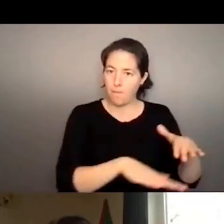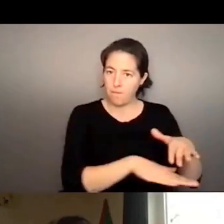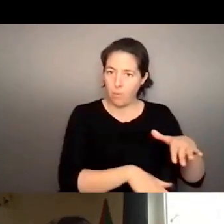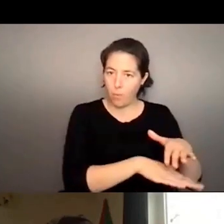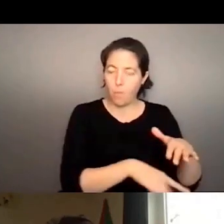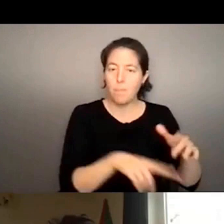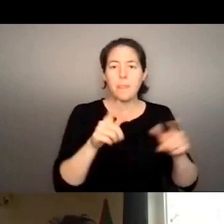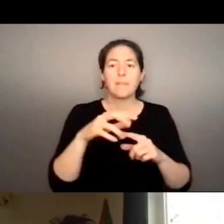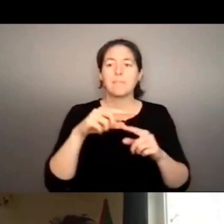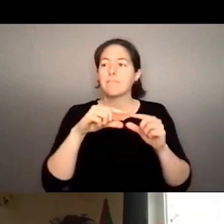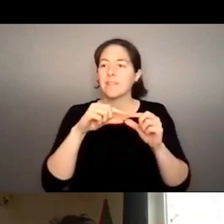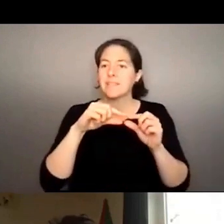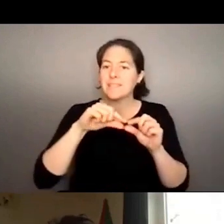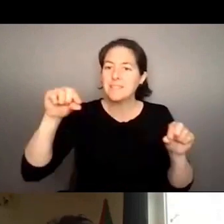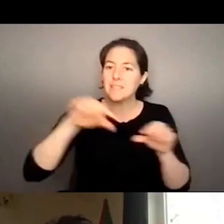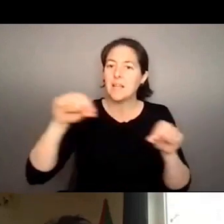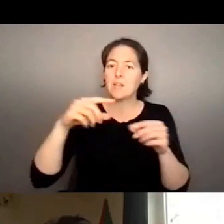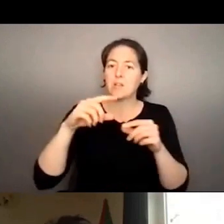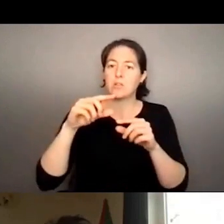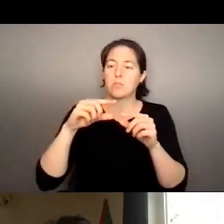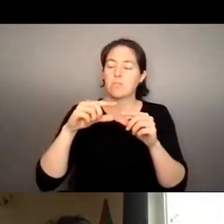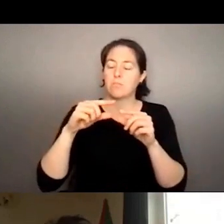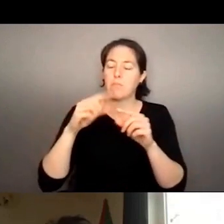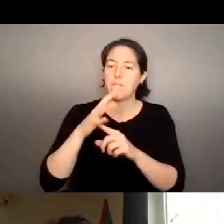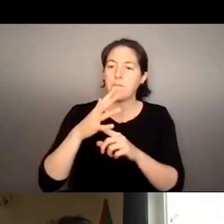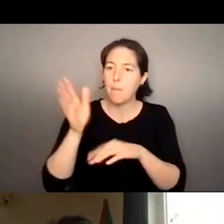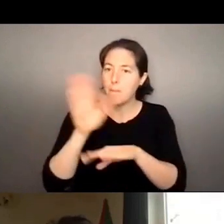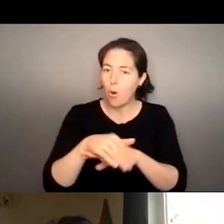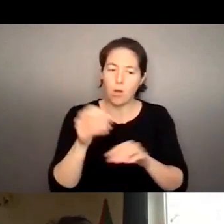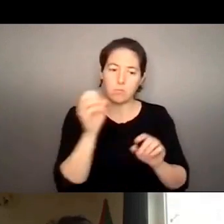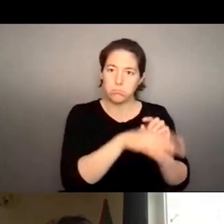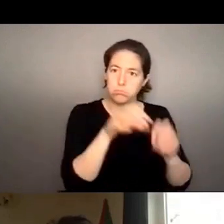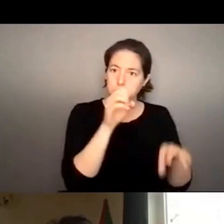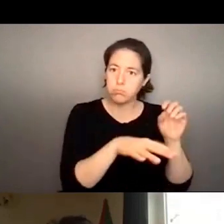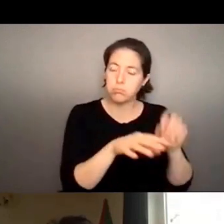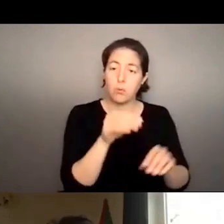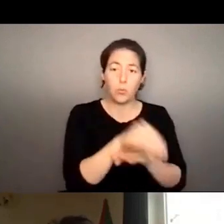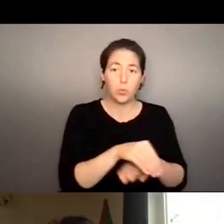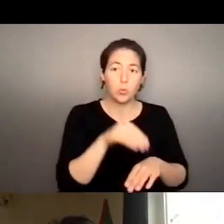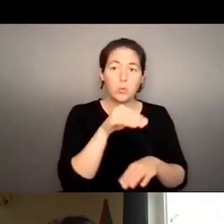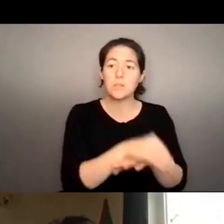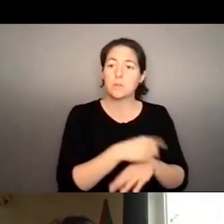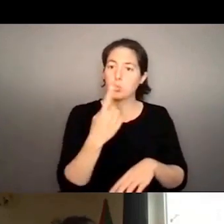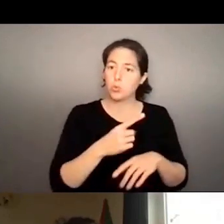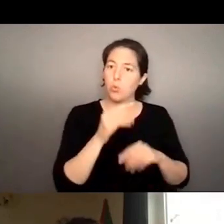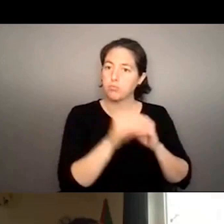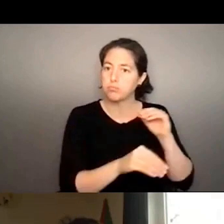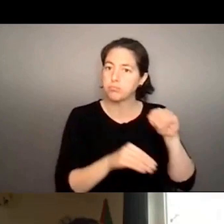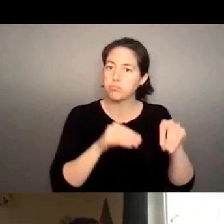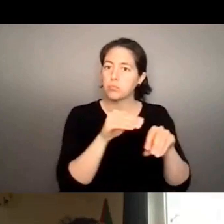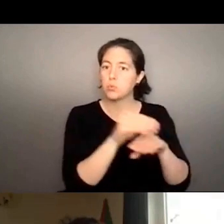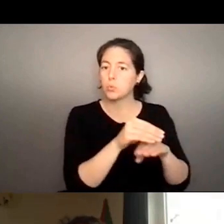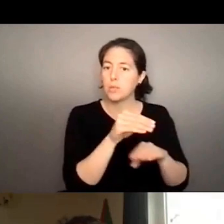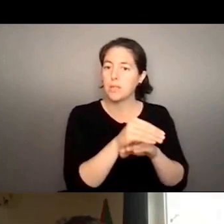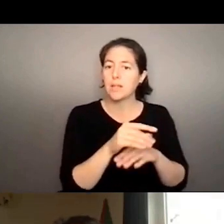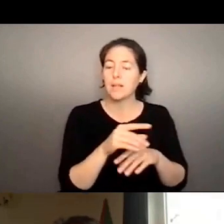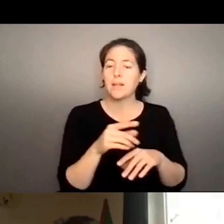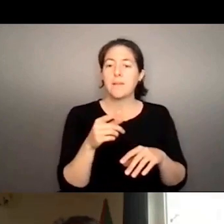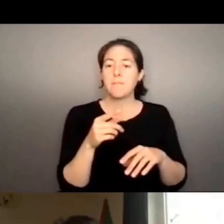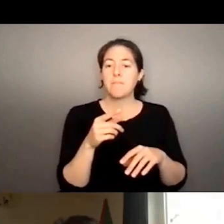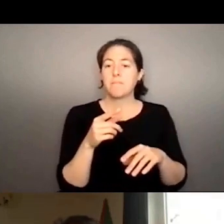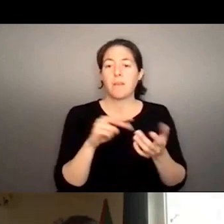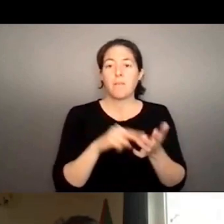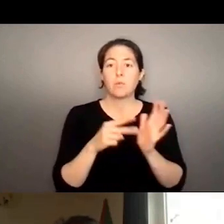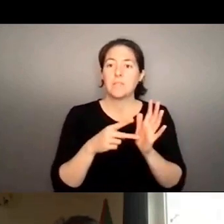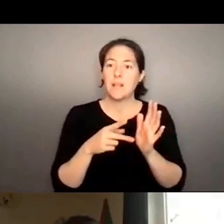mortes, les tiges, les branches. Puis dans cette idée-là, comme on le nourrit constamment, il n'y a pas de, comment je dirais ça, c'est une